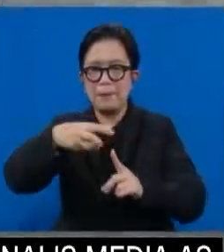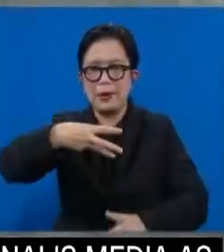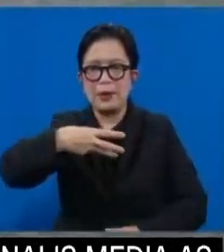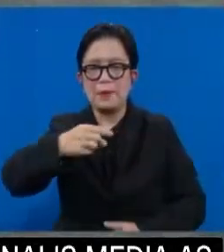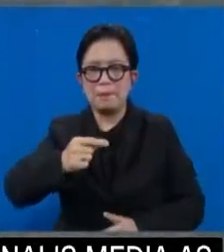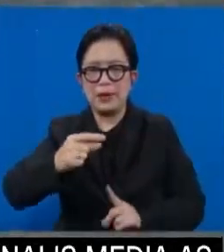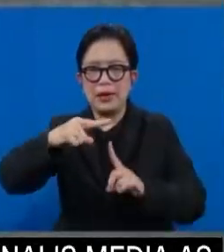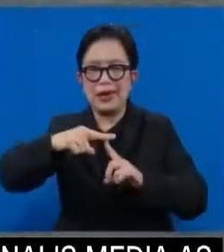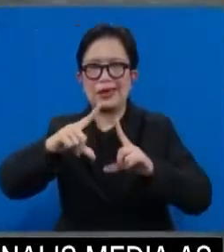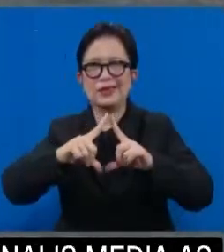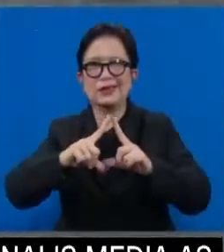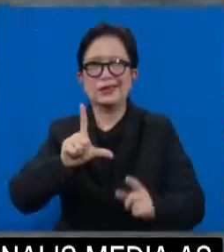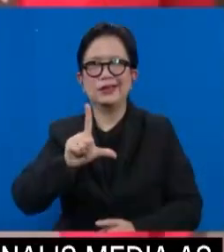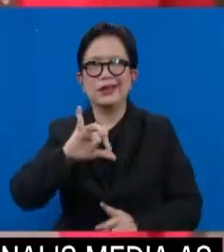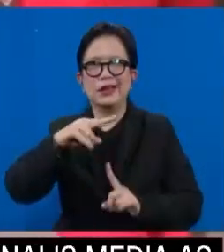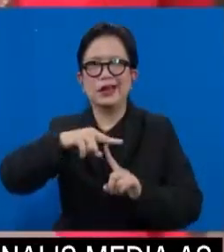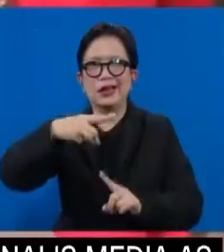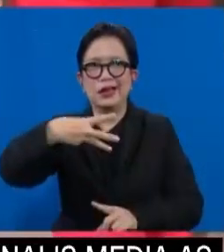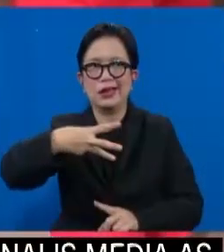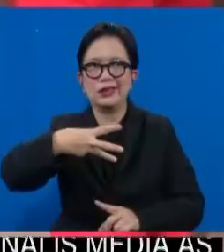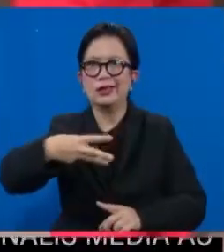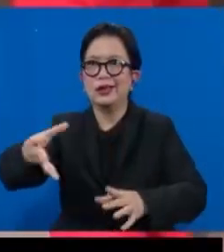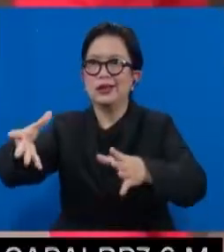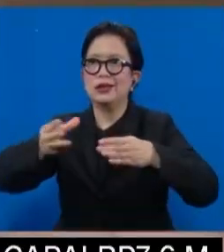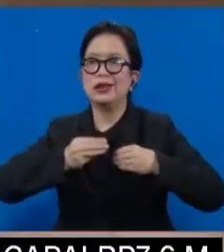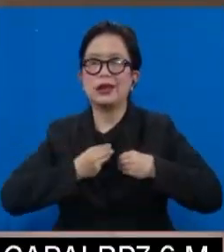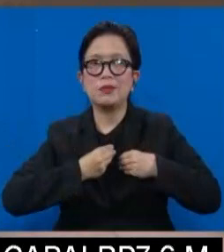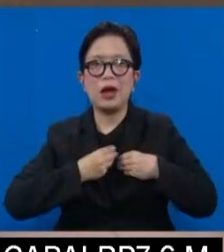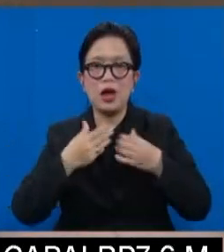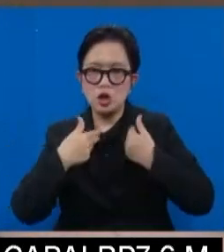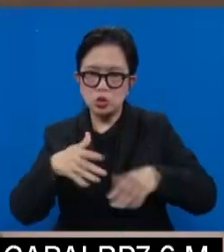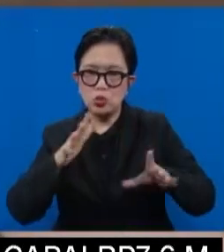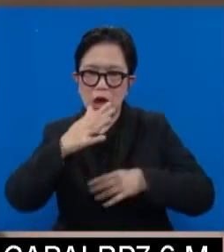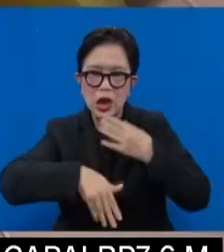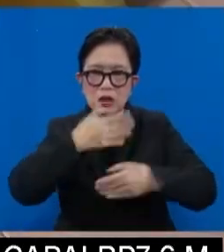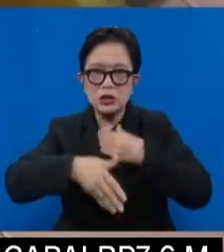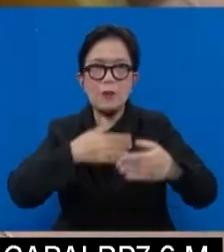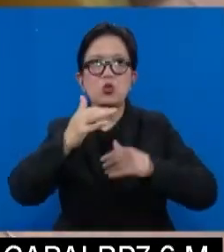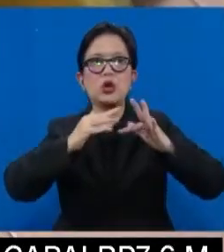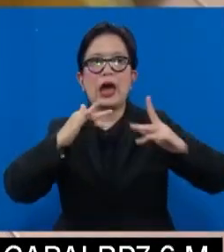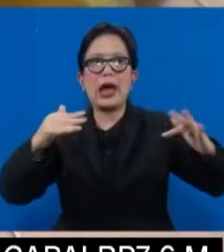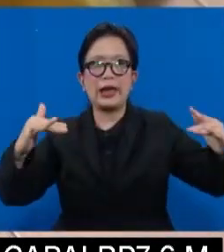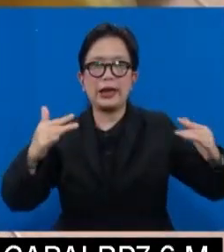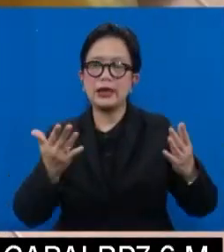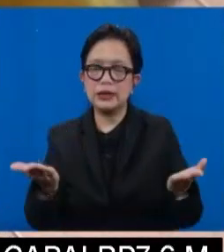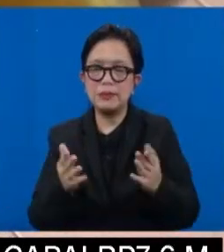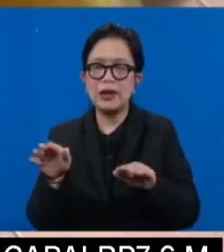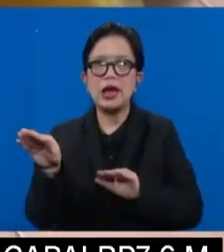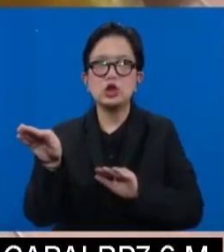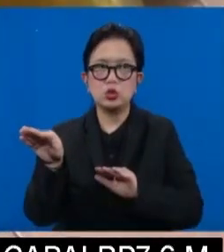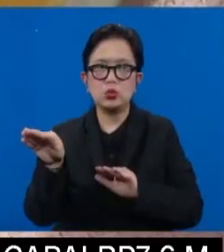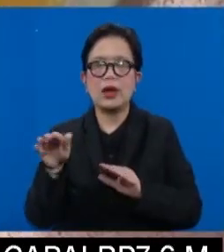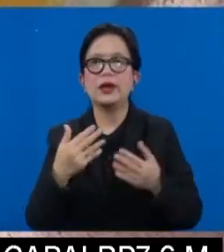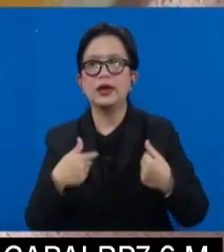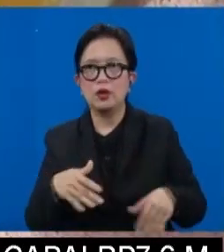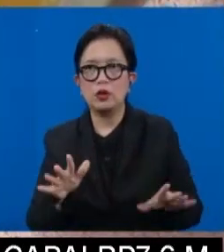Inilah kondisi Pertalite yang diterima SPBU Mulung, Kecamatan Merakura, Kabupaten Tuban, Jawa Timur. BBM yang diangkut truk tangki Pertamina